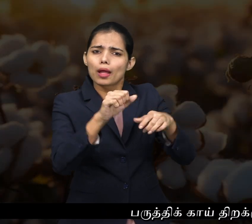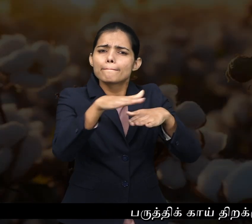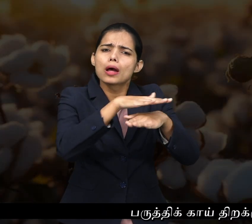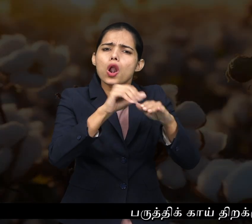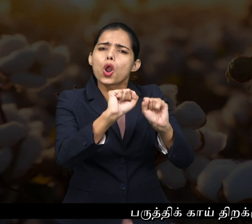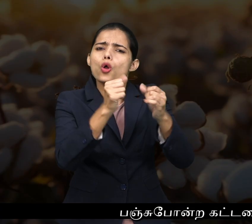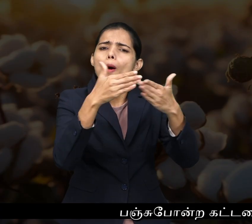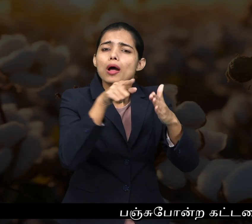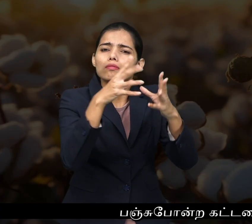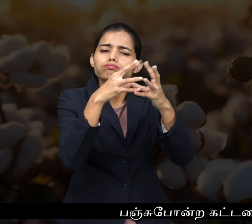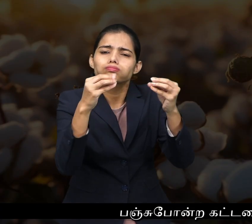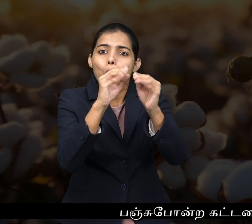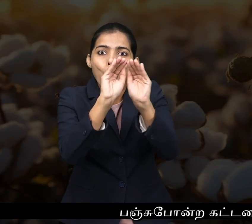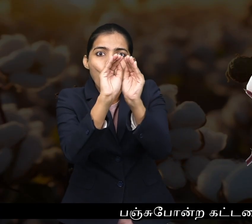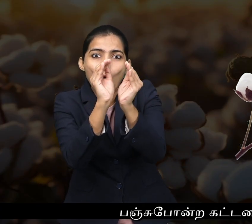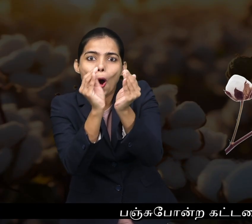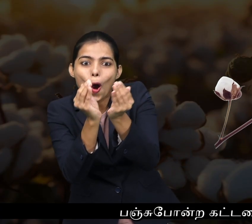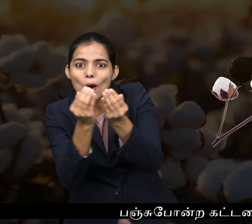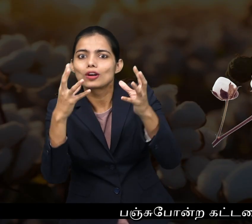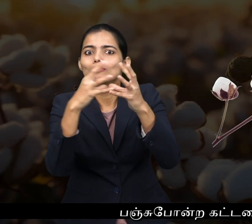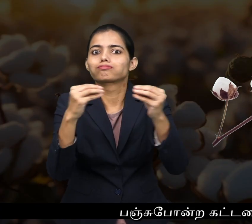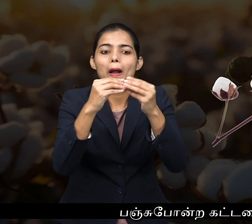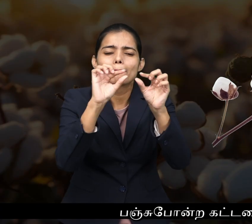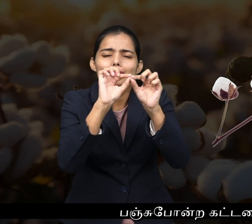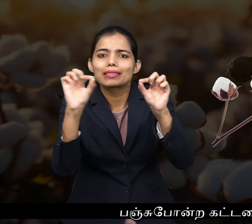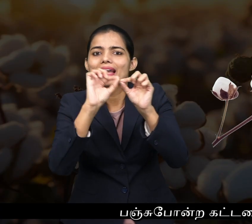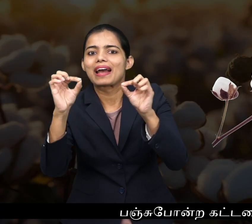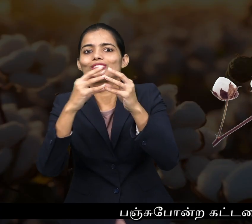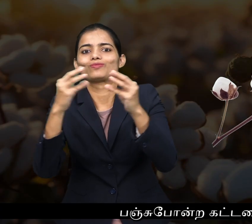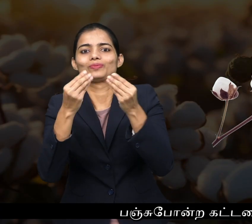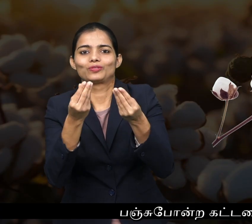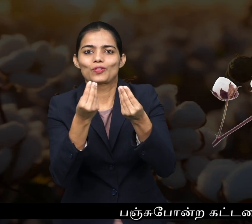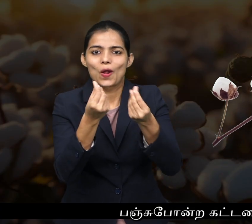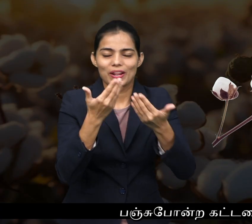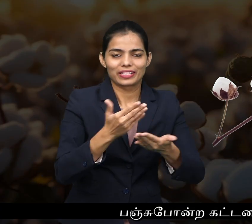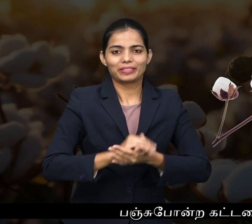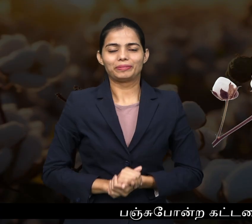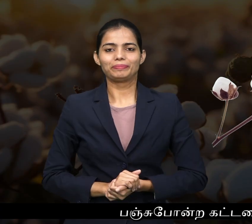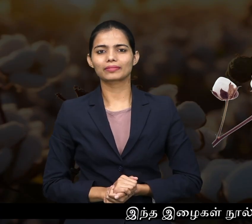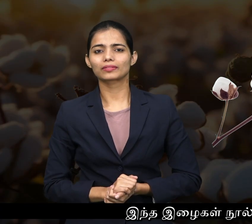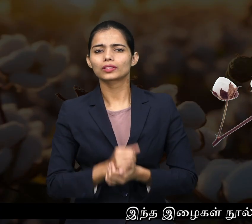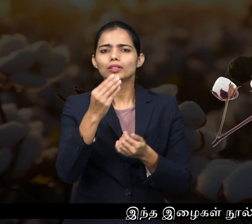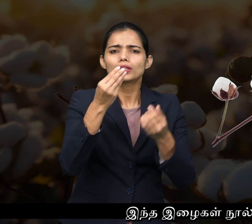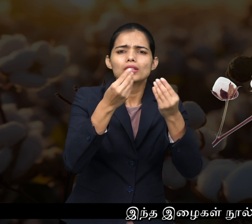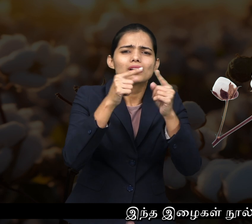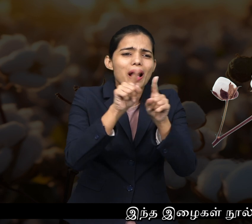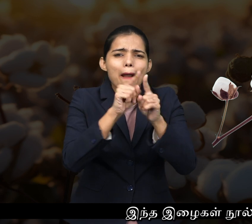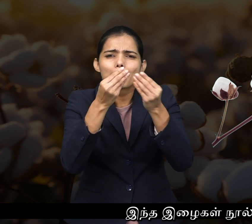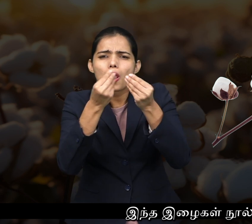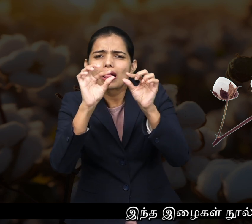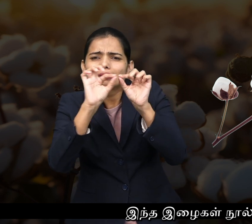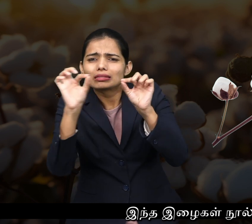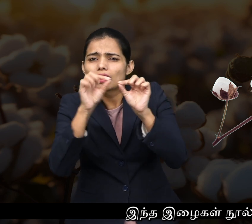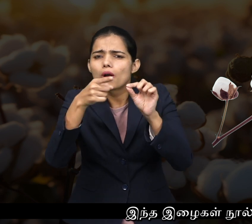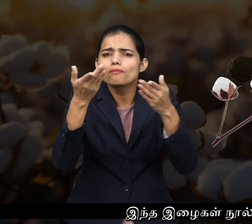காணப்படும் சிறிய பஞ்சு போன்ற கட்டமைப்புகள் பருத்தி இழைகளாகும். இந்த இழைகள்